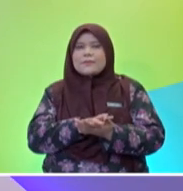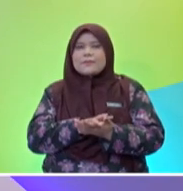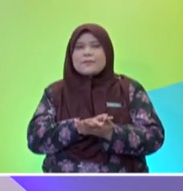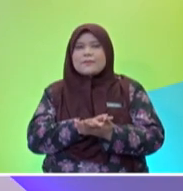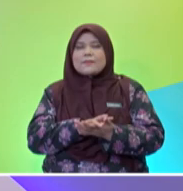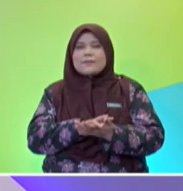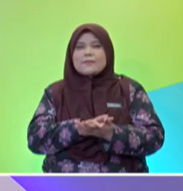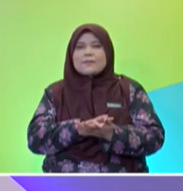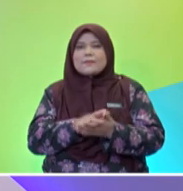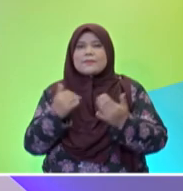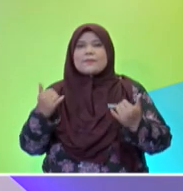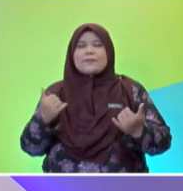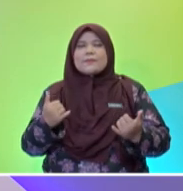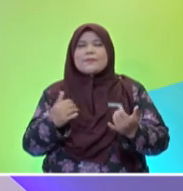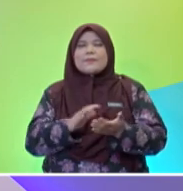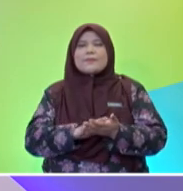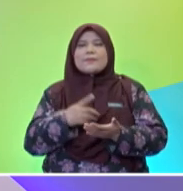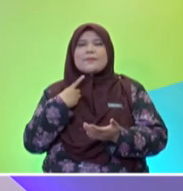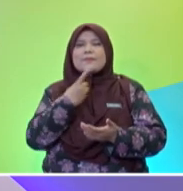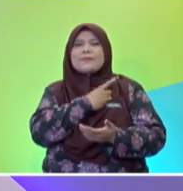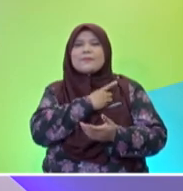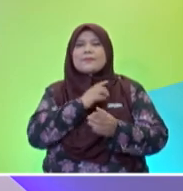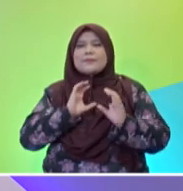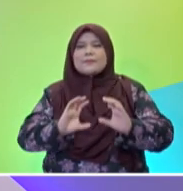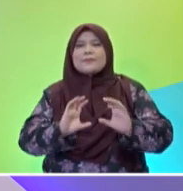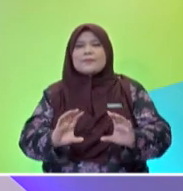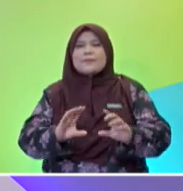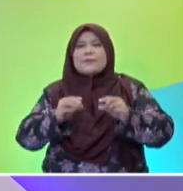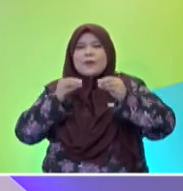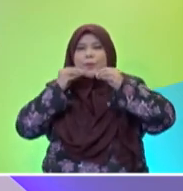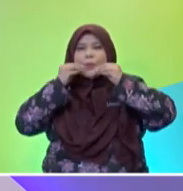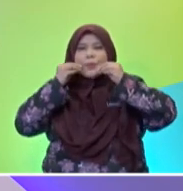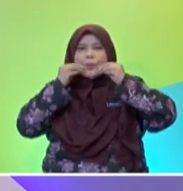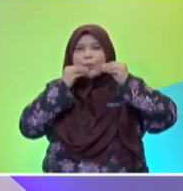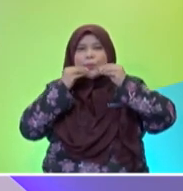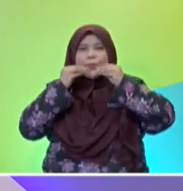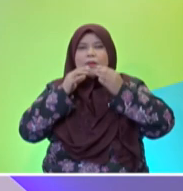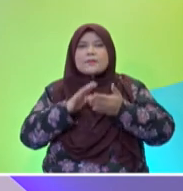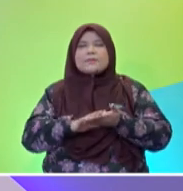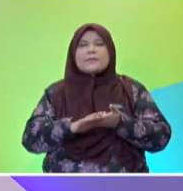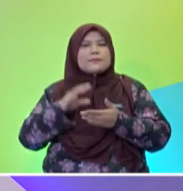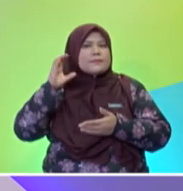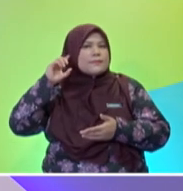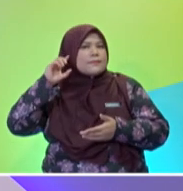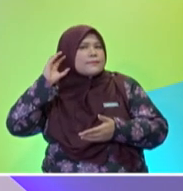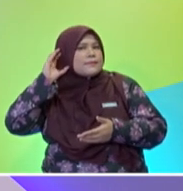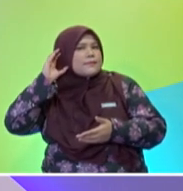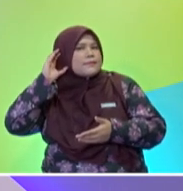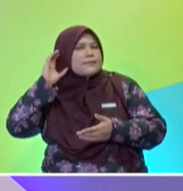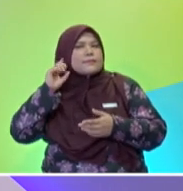sekarang kita pada penyedot minuman ini dan kita akan dengar bunyinya